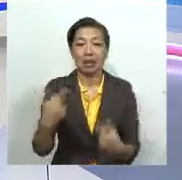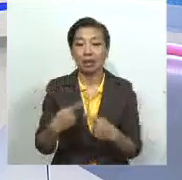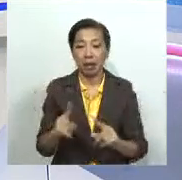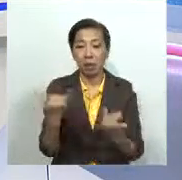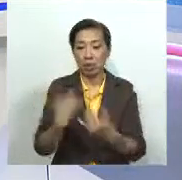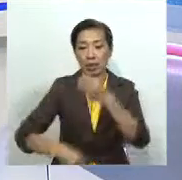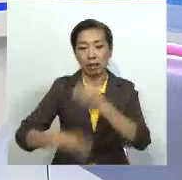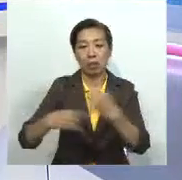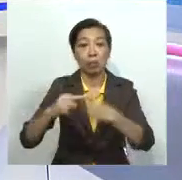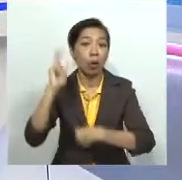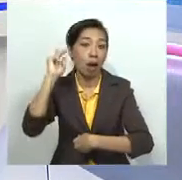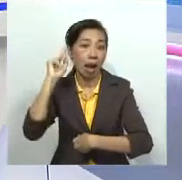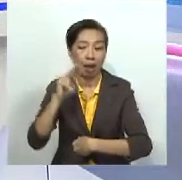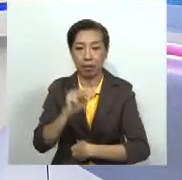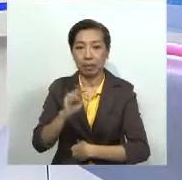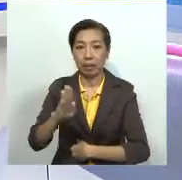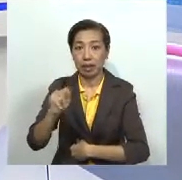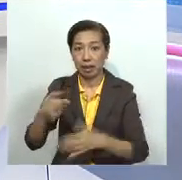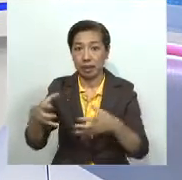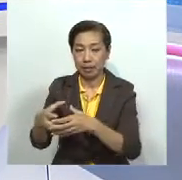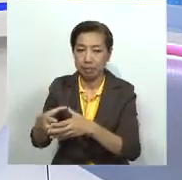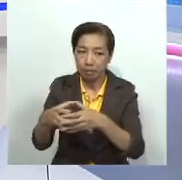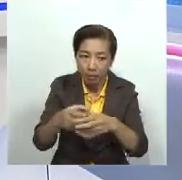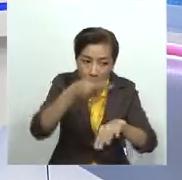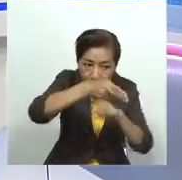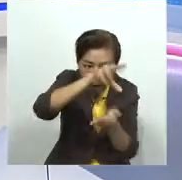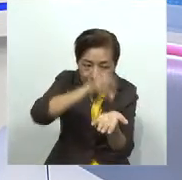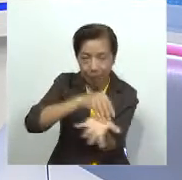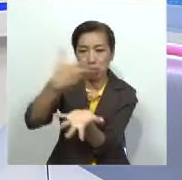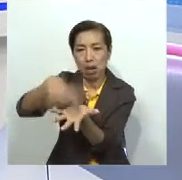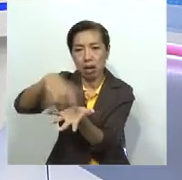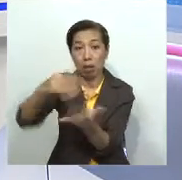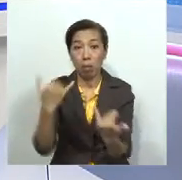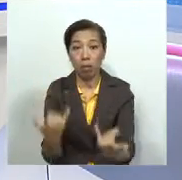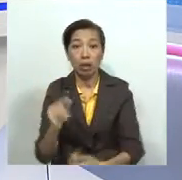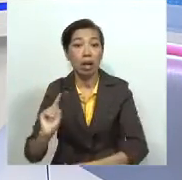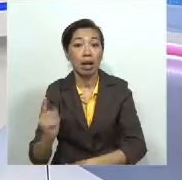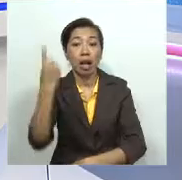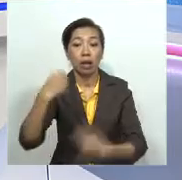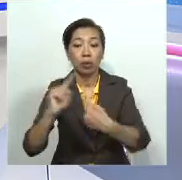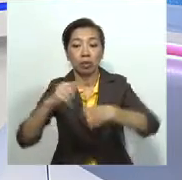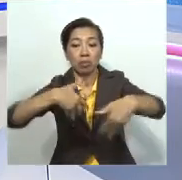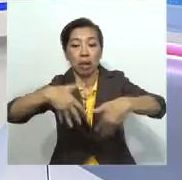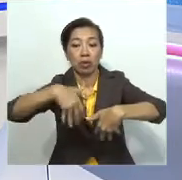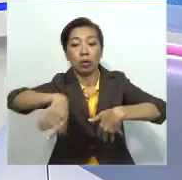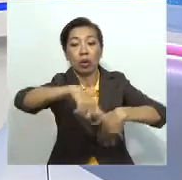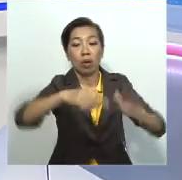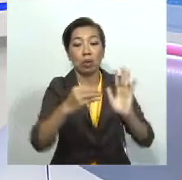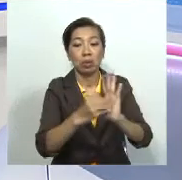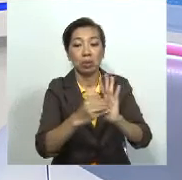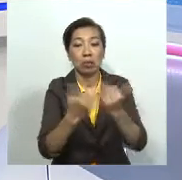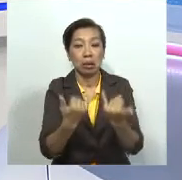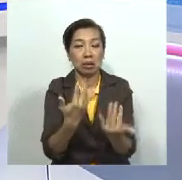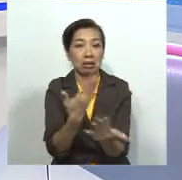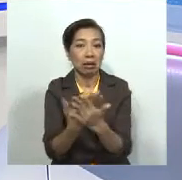นี่อีกหนึ่งประเด็นค่ะทีมข่าวของเราลงพื้นที่ไปติดตามมานะคะเพราะว่าวันนี้เนี่ยเป็นวันแรกที่พี่น้องในกรุงเทพมหานครต้อง